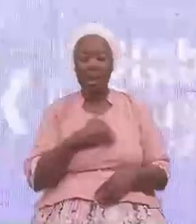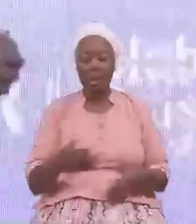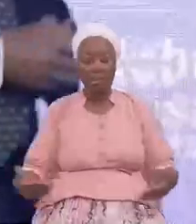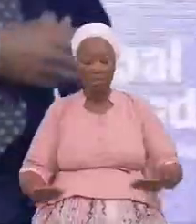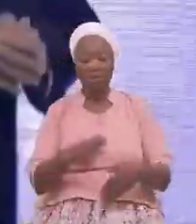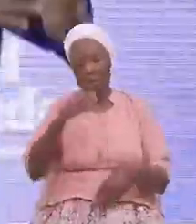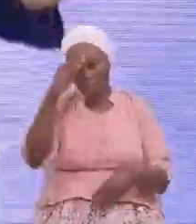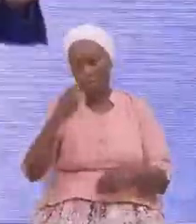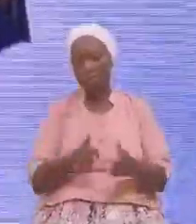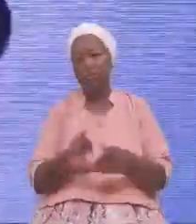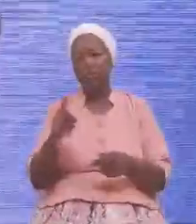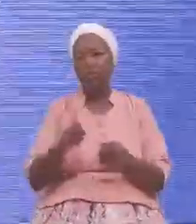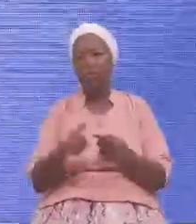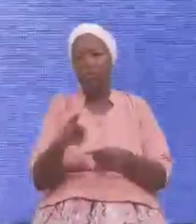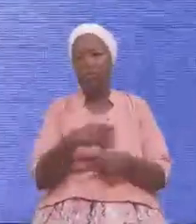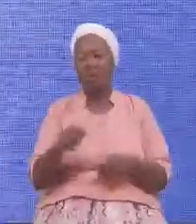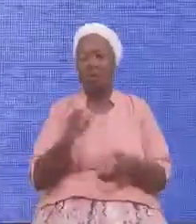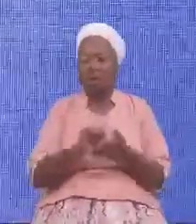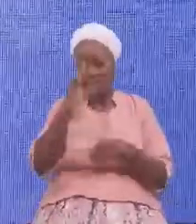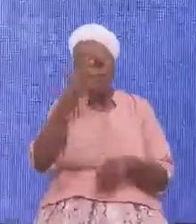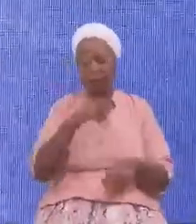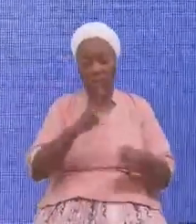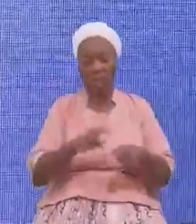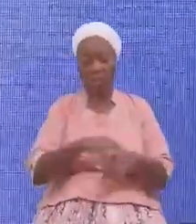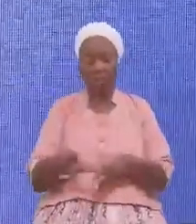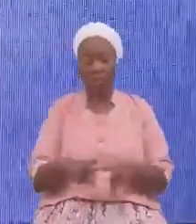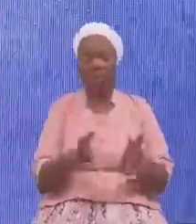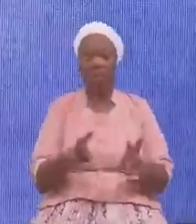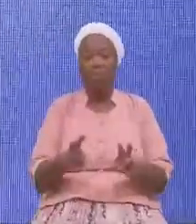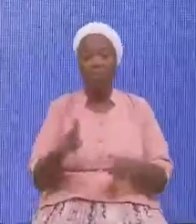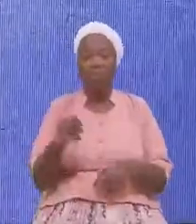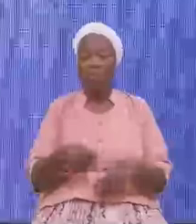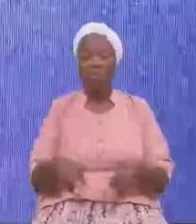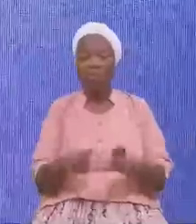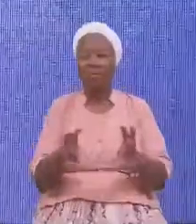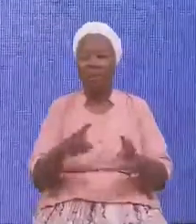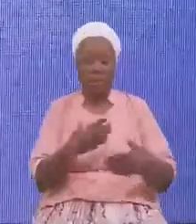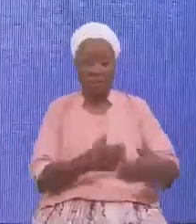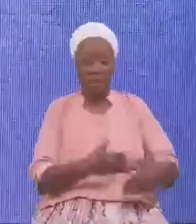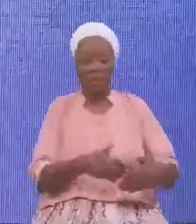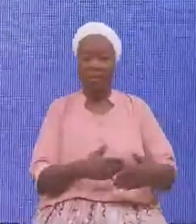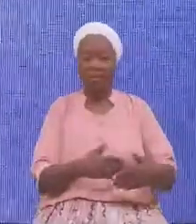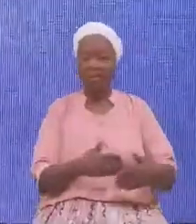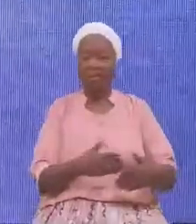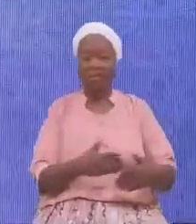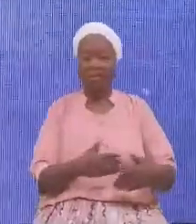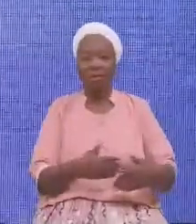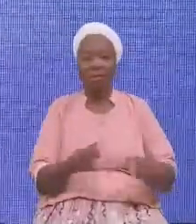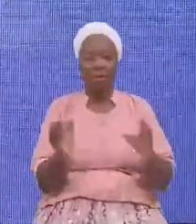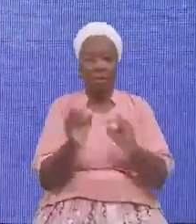Il était assis au bord de la voie. Au bord de la voie. Ne faisant